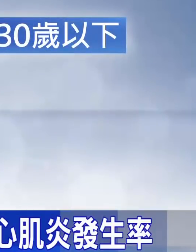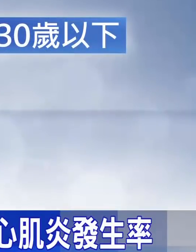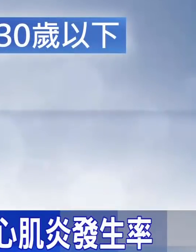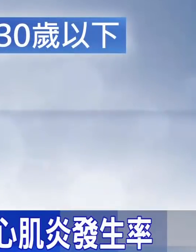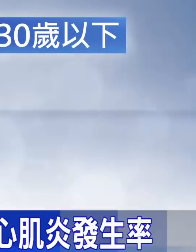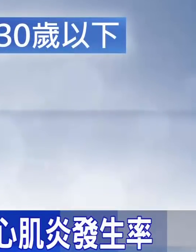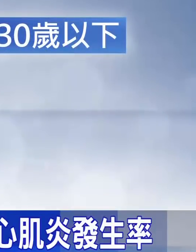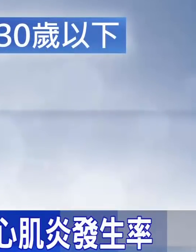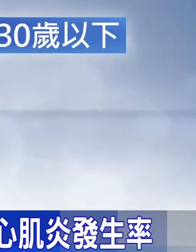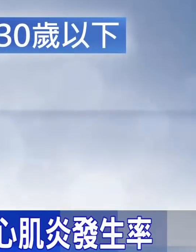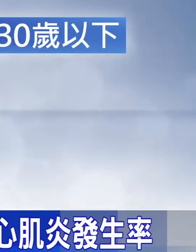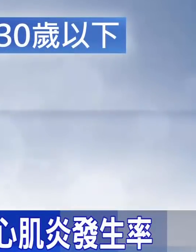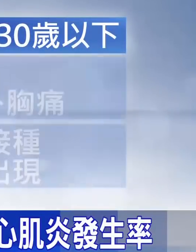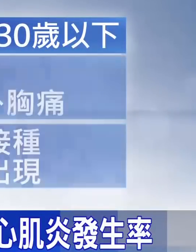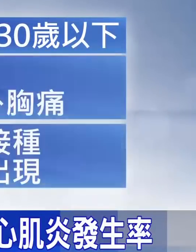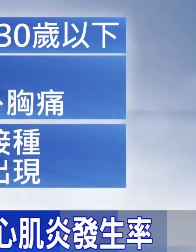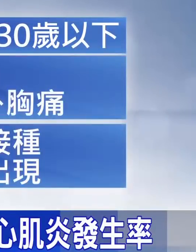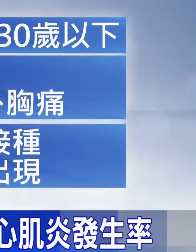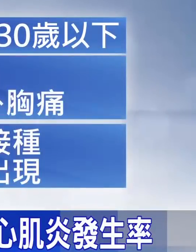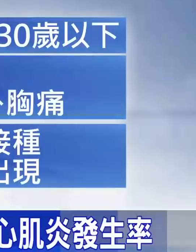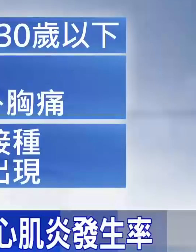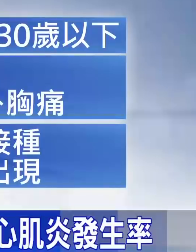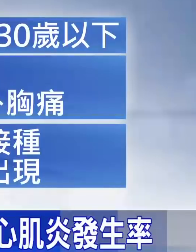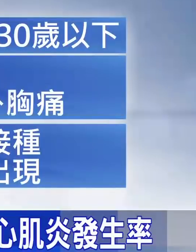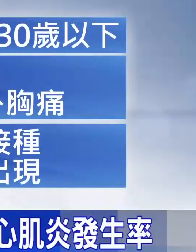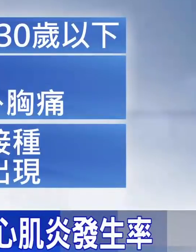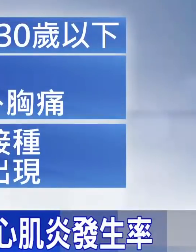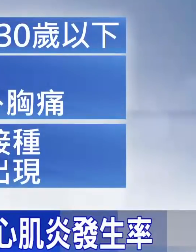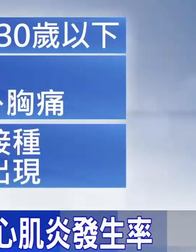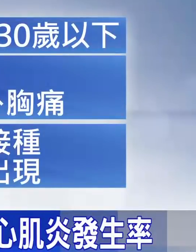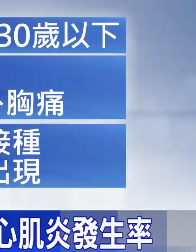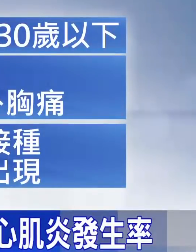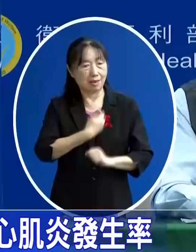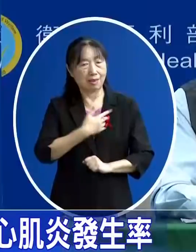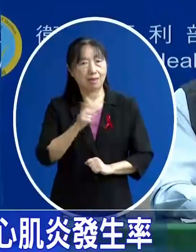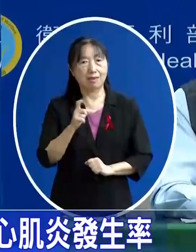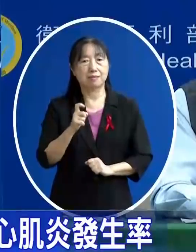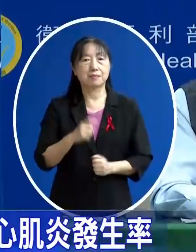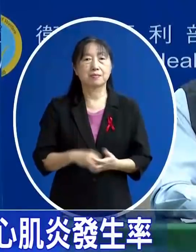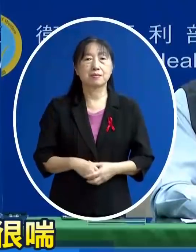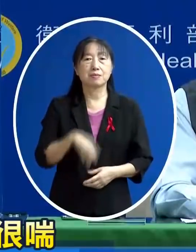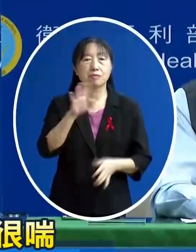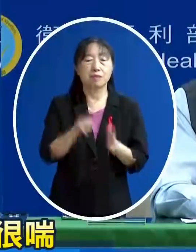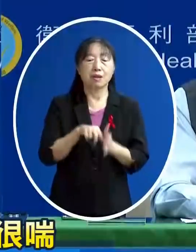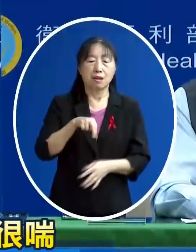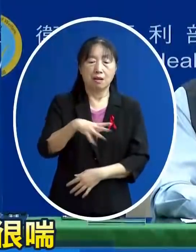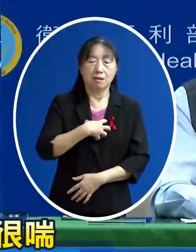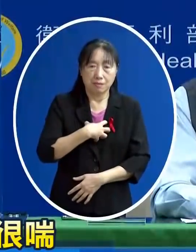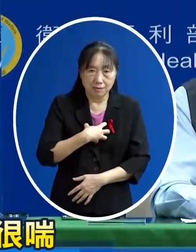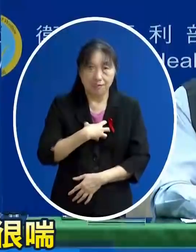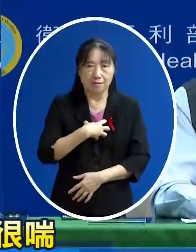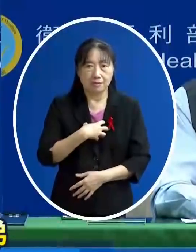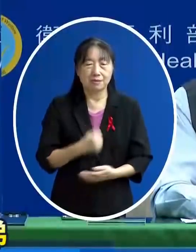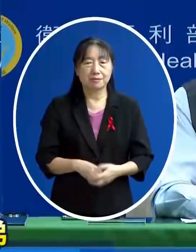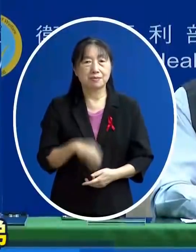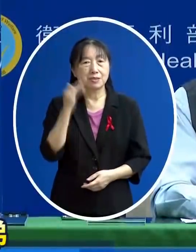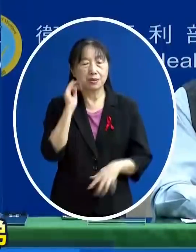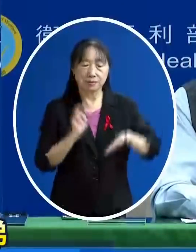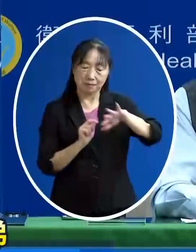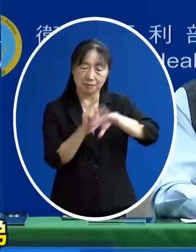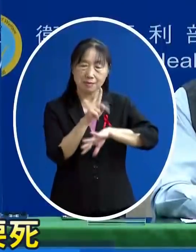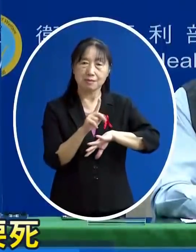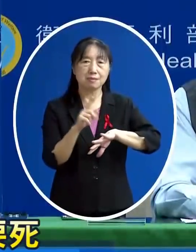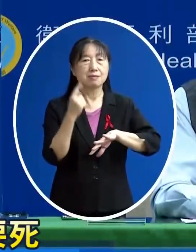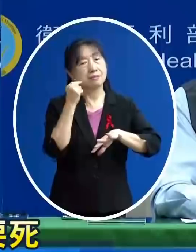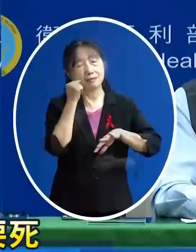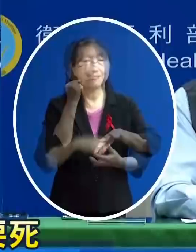年龄大多为30岁以下，70%以上接种第二剂才会出现。 比如说走几步就很喘啊，没有力气爬楼梯，爬